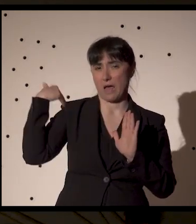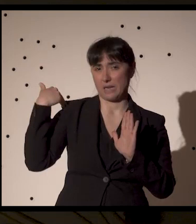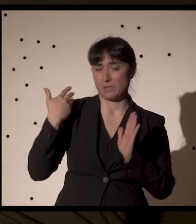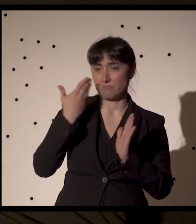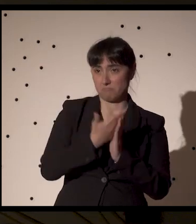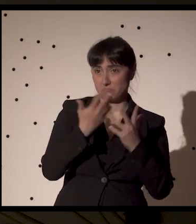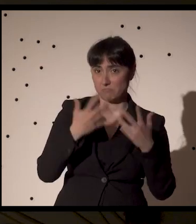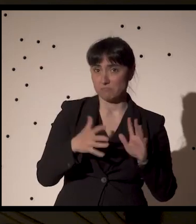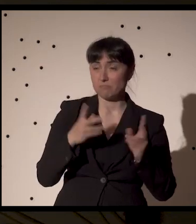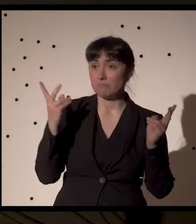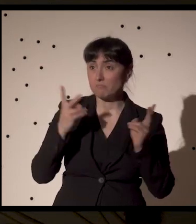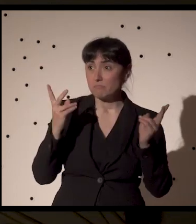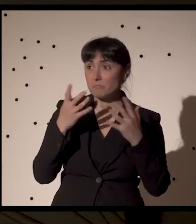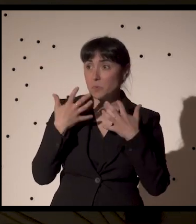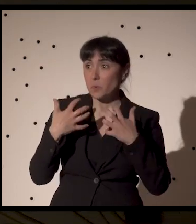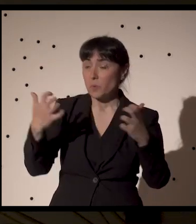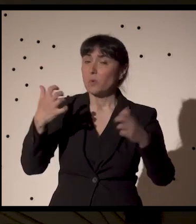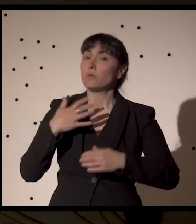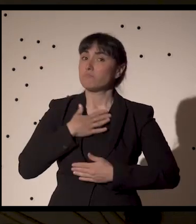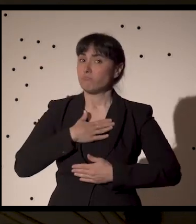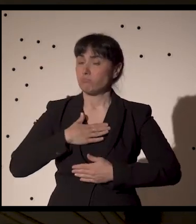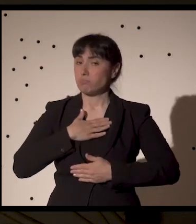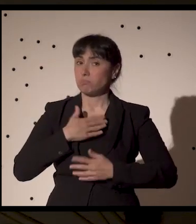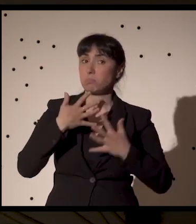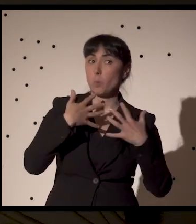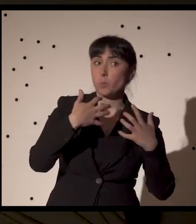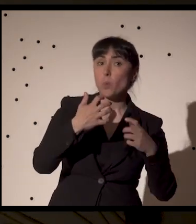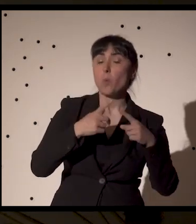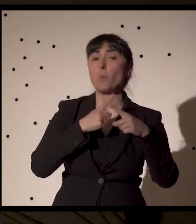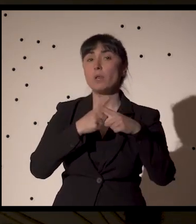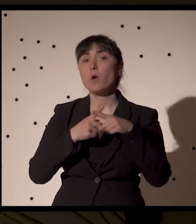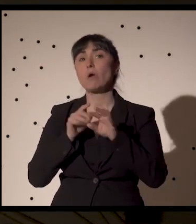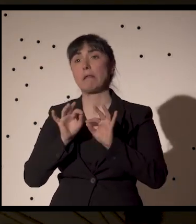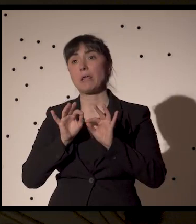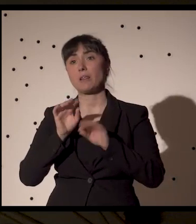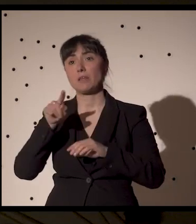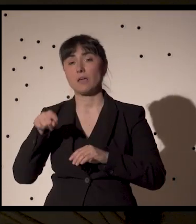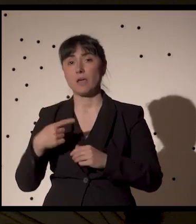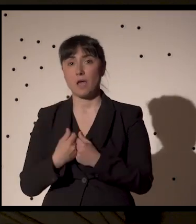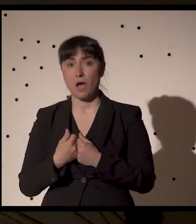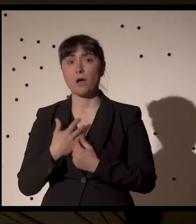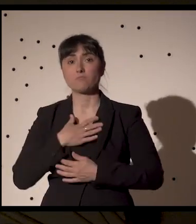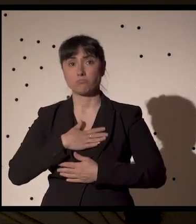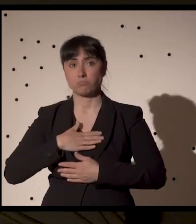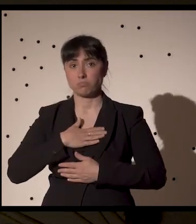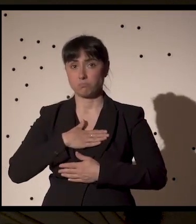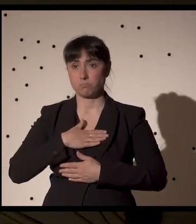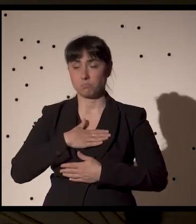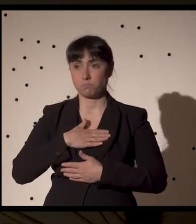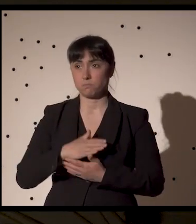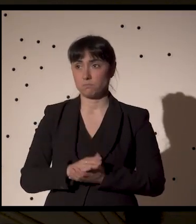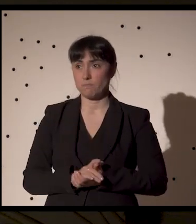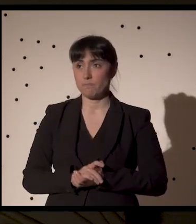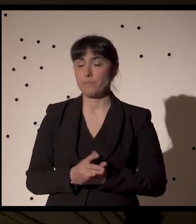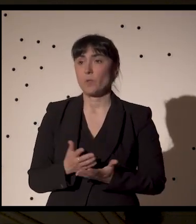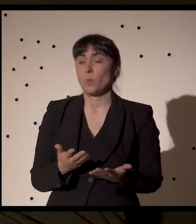un notevole riscontro di pubblico e di critica in tournée alla Fiba di Buenos Aires completiamo quindi il